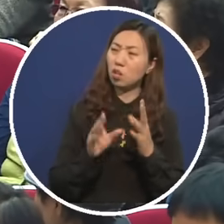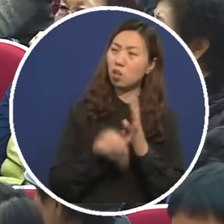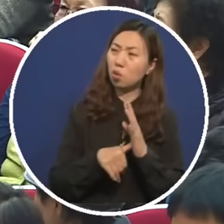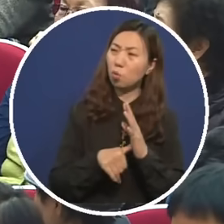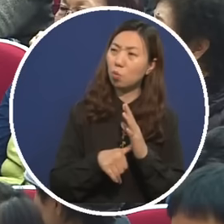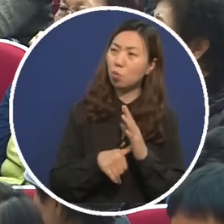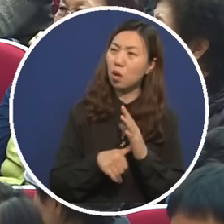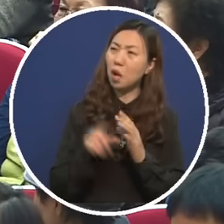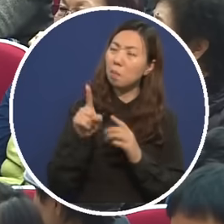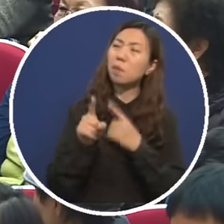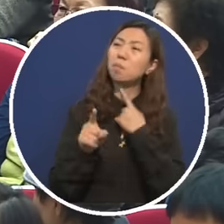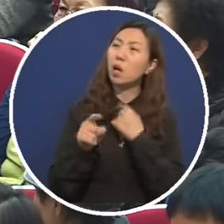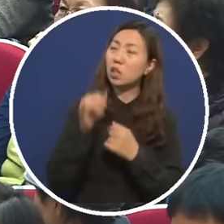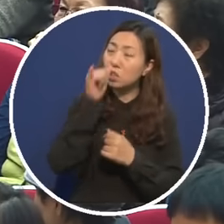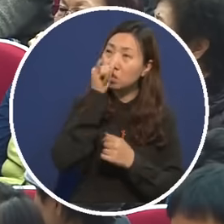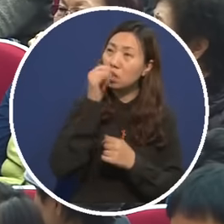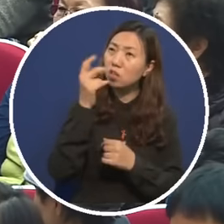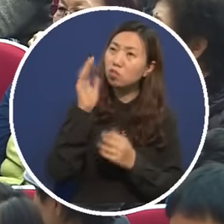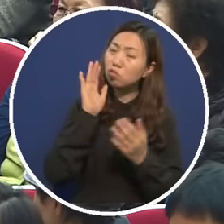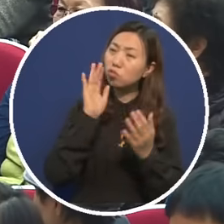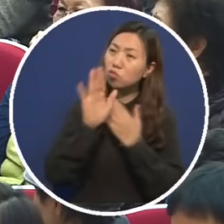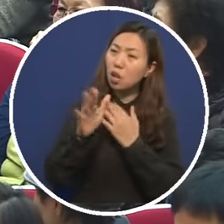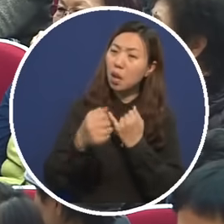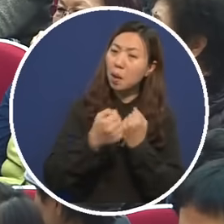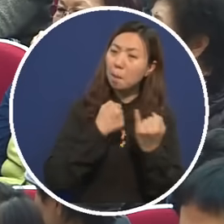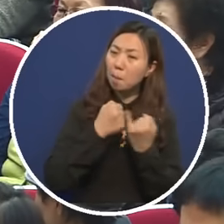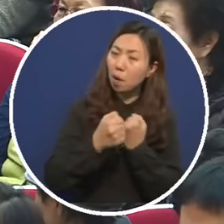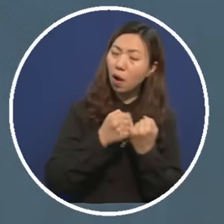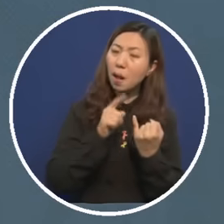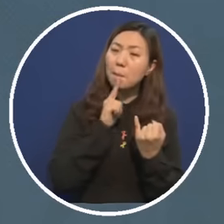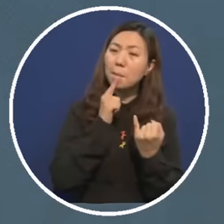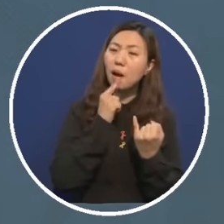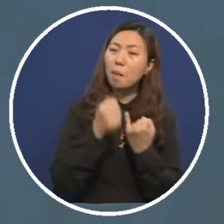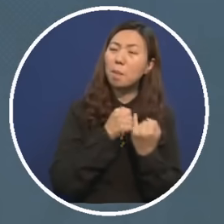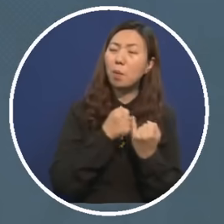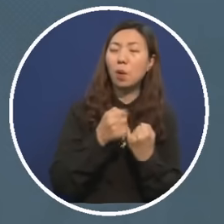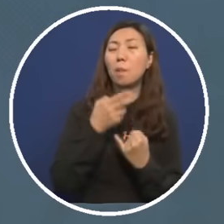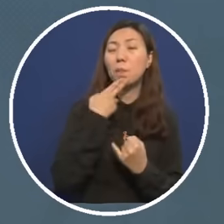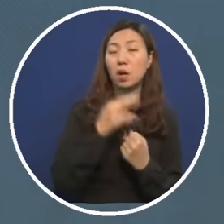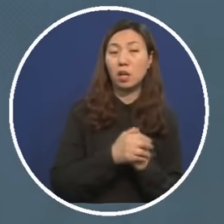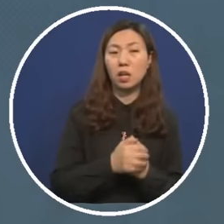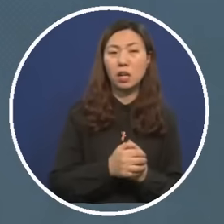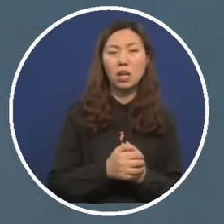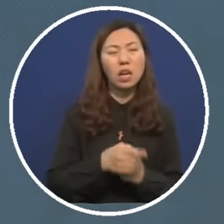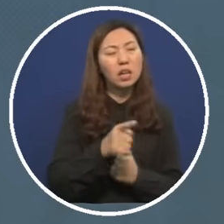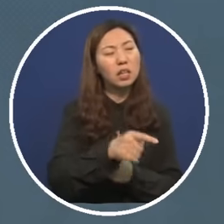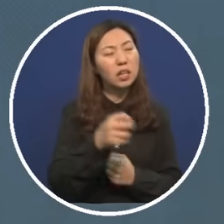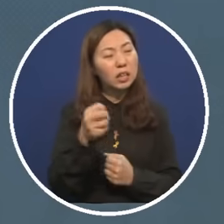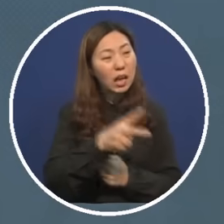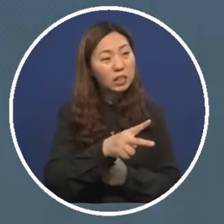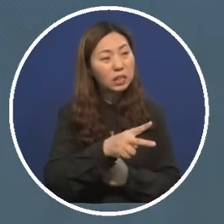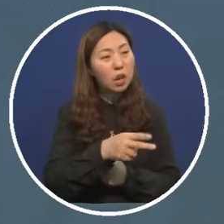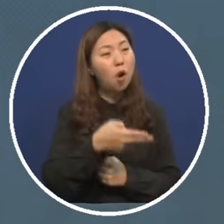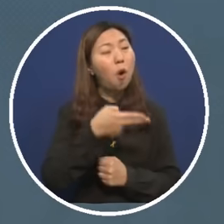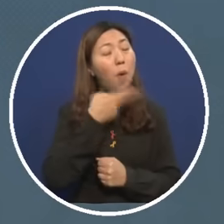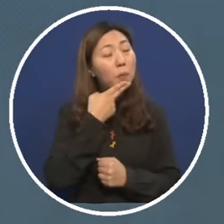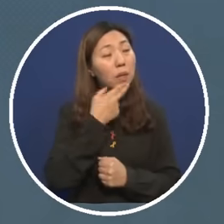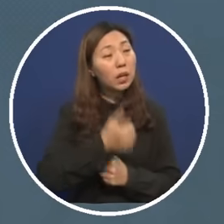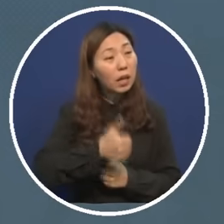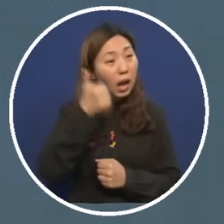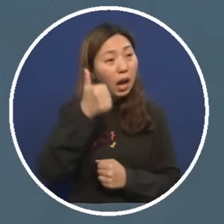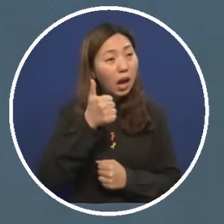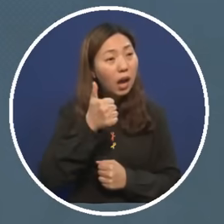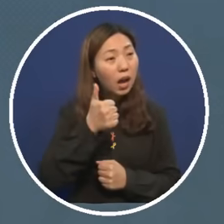그 이후로는 폭행이나 언어폭력 그런 건 절대 지금 없어요. 아니, 그러니까 그게 또 재발하는 게 나아요? 없는 게 나아요? 없는 게